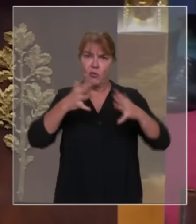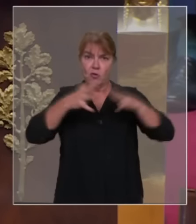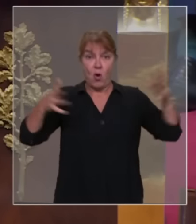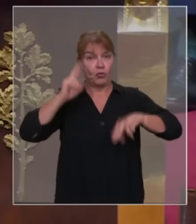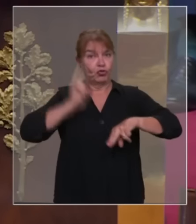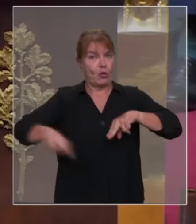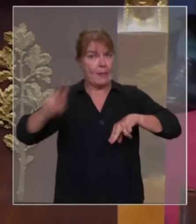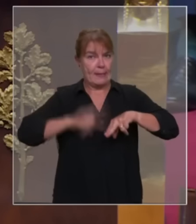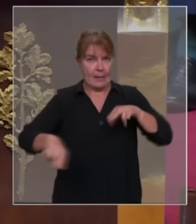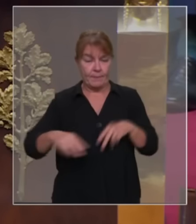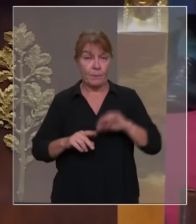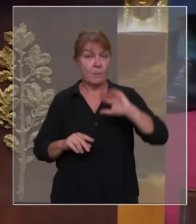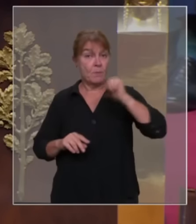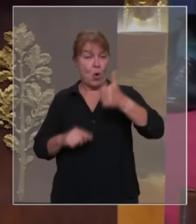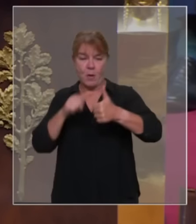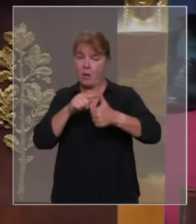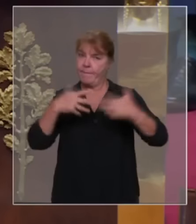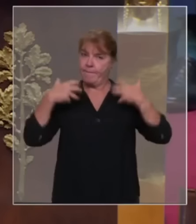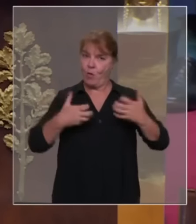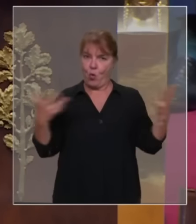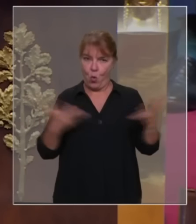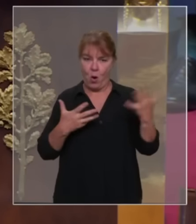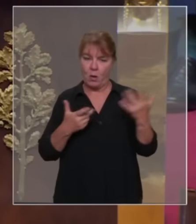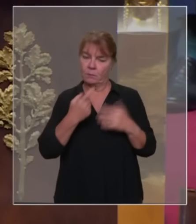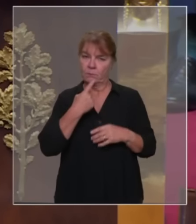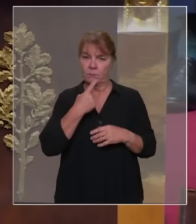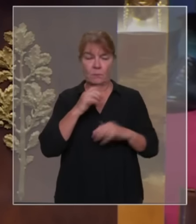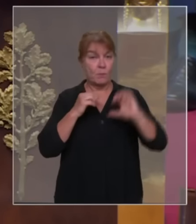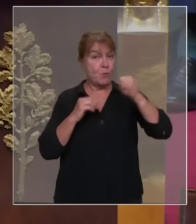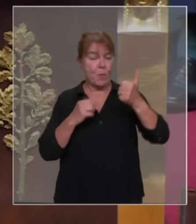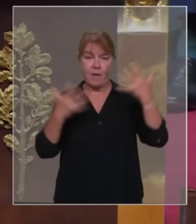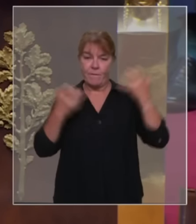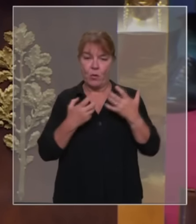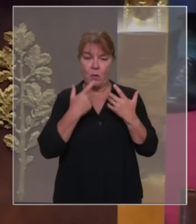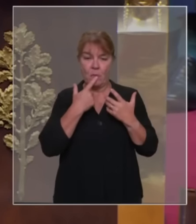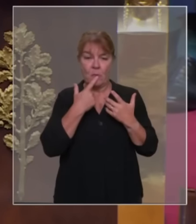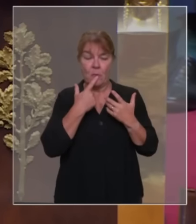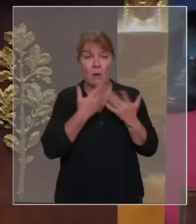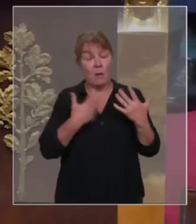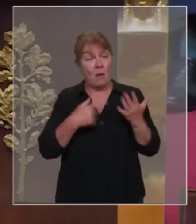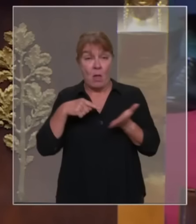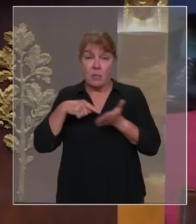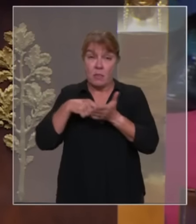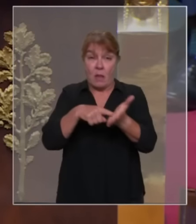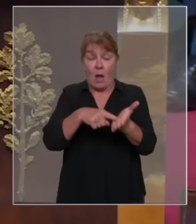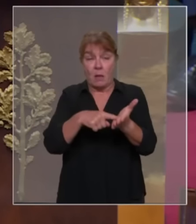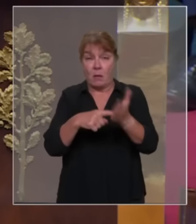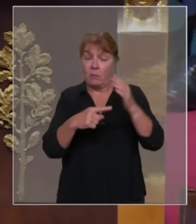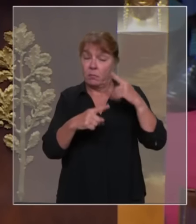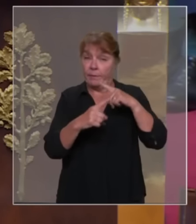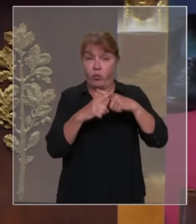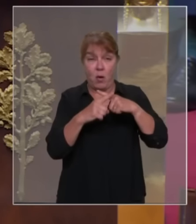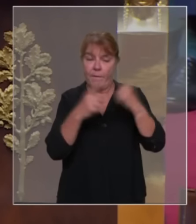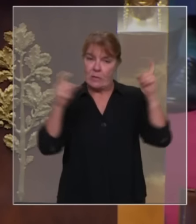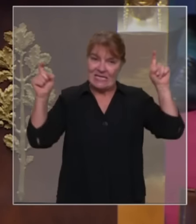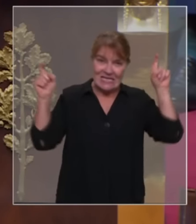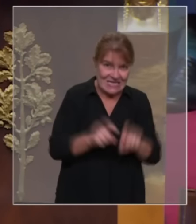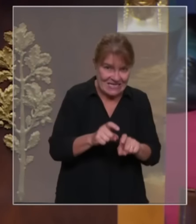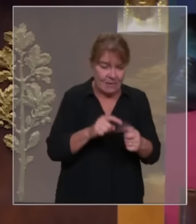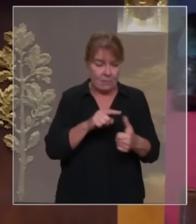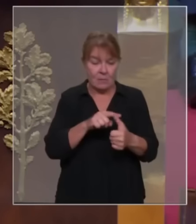Une exigence d'abord, la réduction de notre double dette budgétaire et